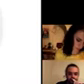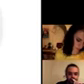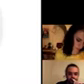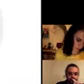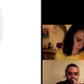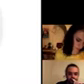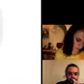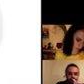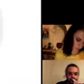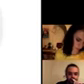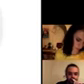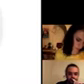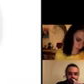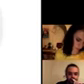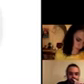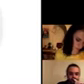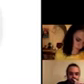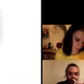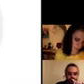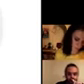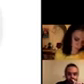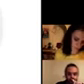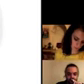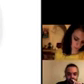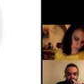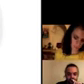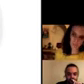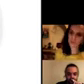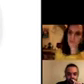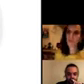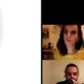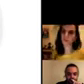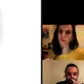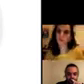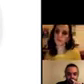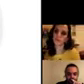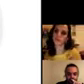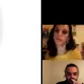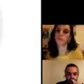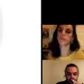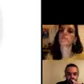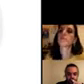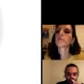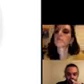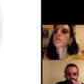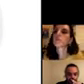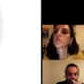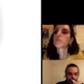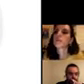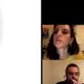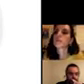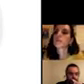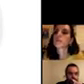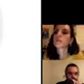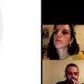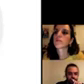itiliyoruz mu diyeyim, çıkmak durumunda kalıyoruz mu diyeyim. Bu noktadan sonra bu proje geliştirilirken dikkat edilmesi gereken